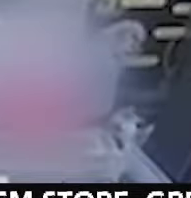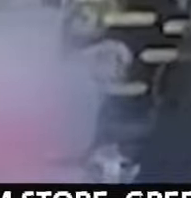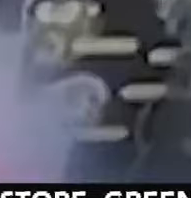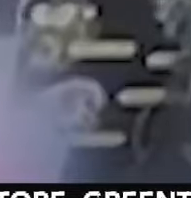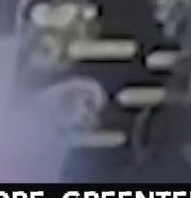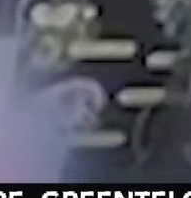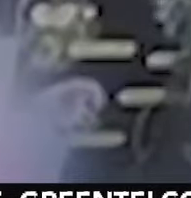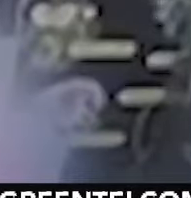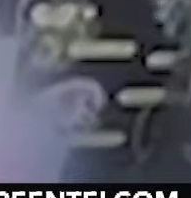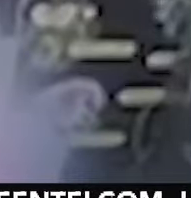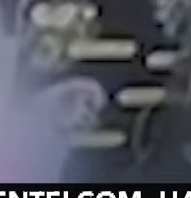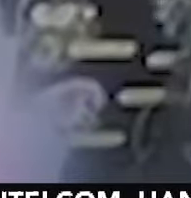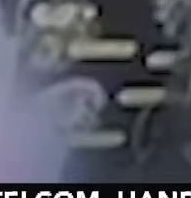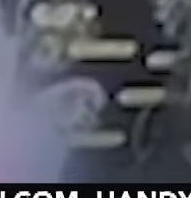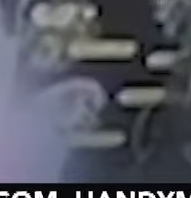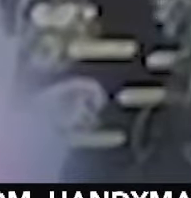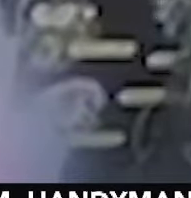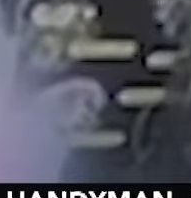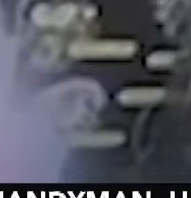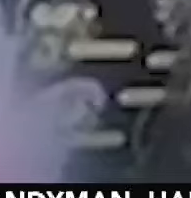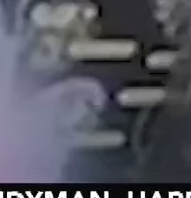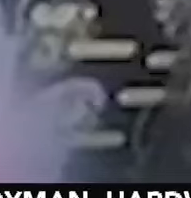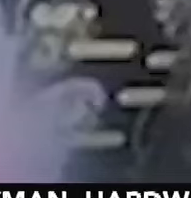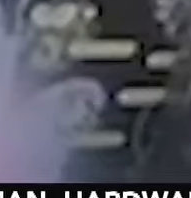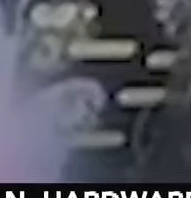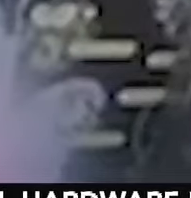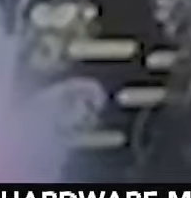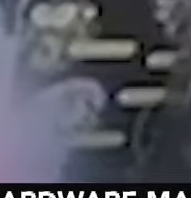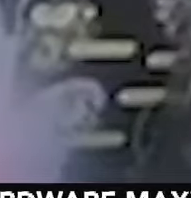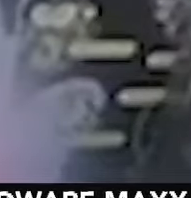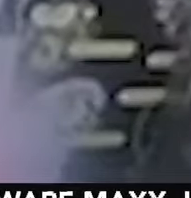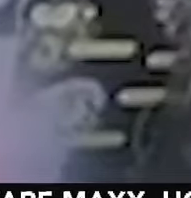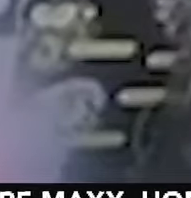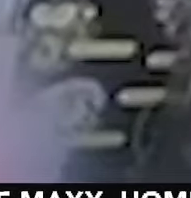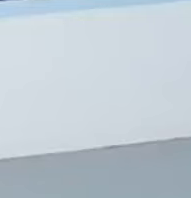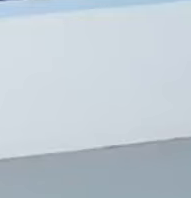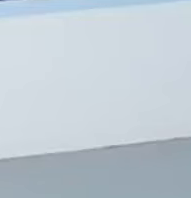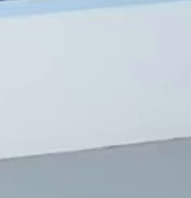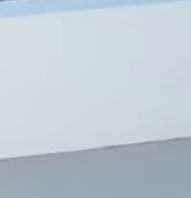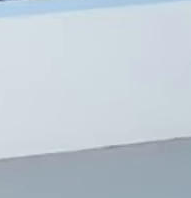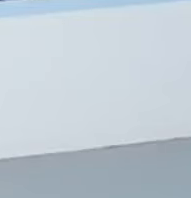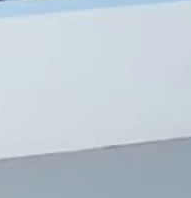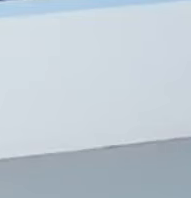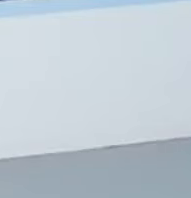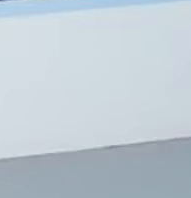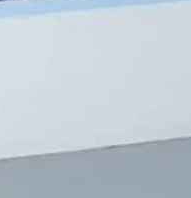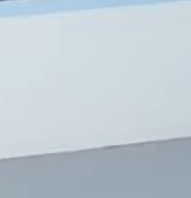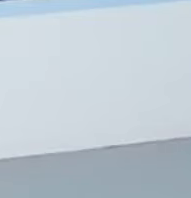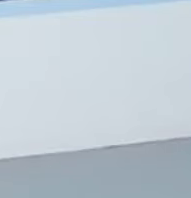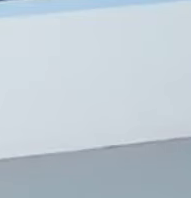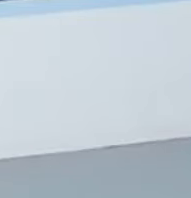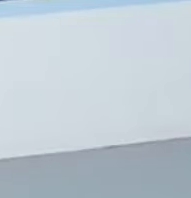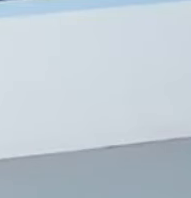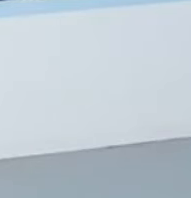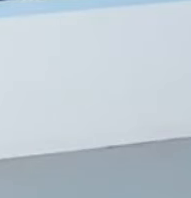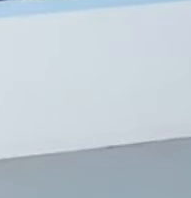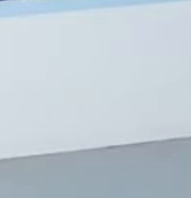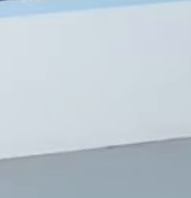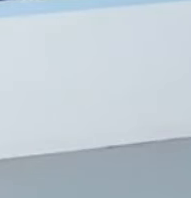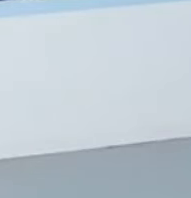Regional TV, nagbabalita para sa GMA Integrated News. Kapuso, alamin ang maiinit na